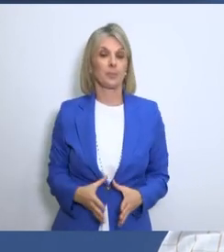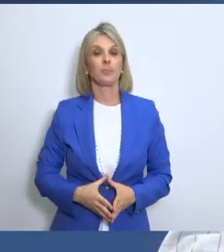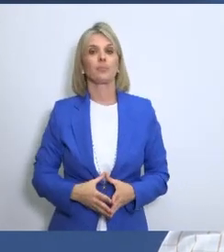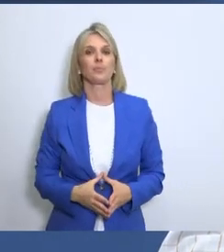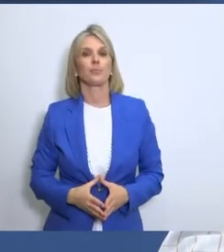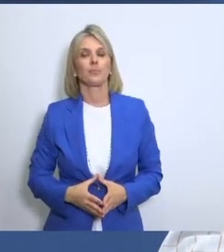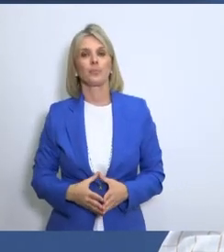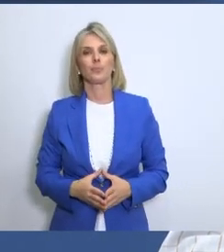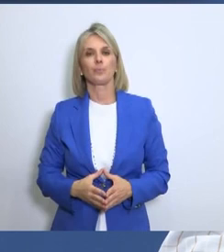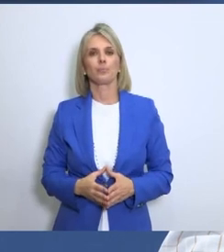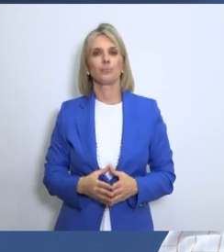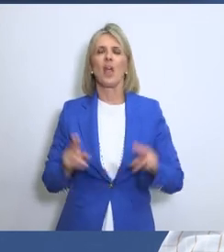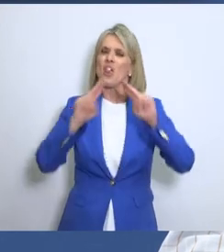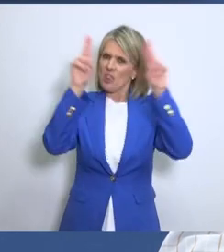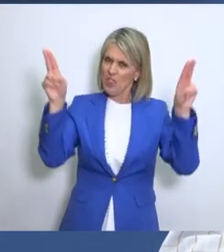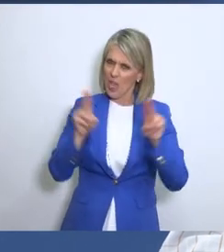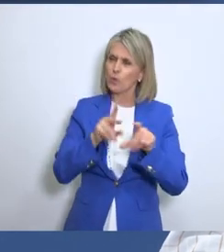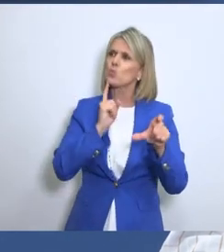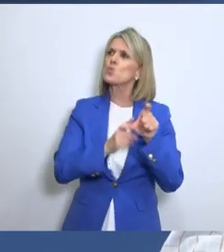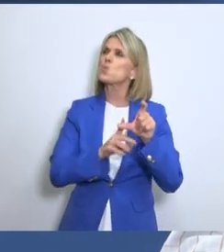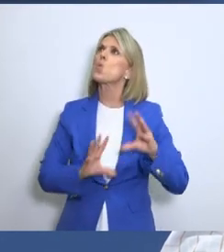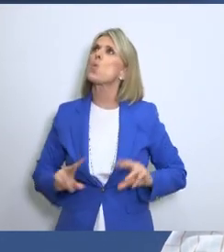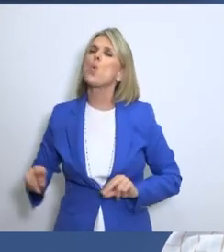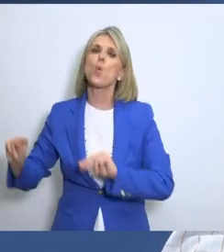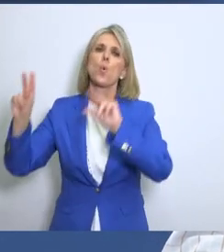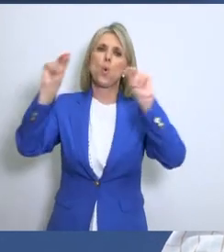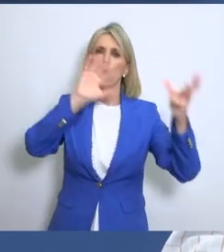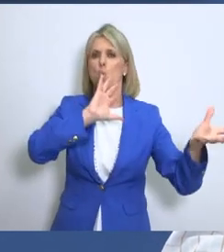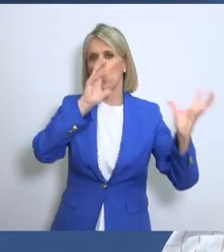Η οργάνωσή μας, παρά τις όποιες